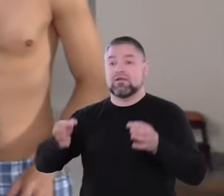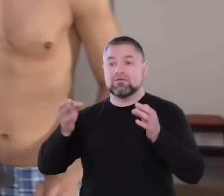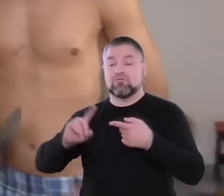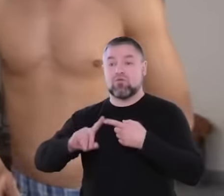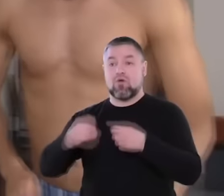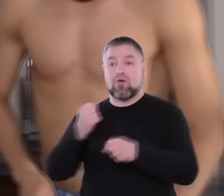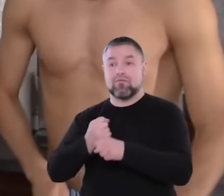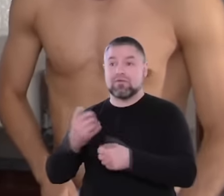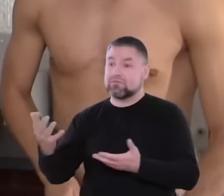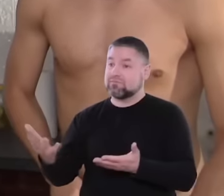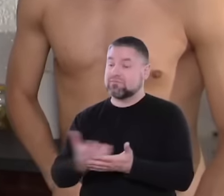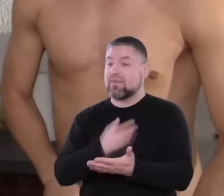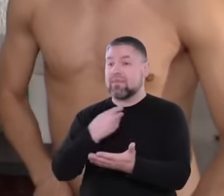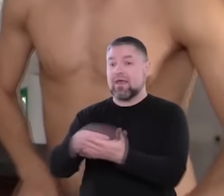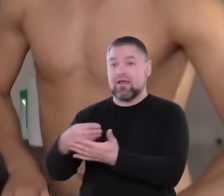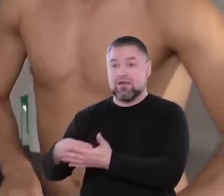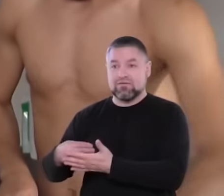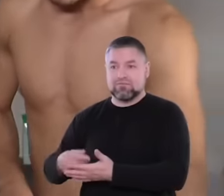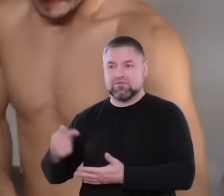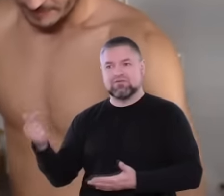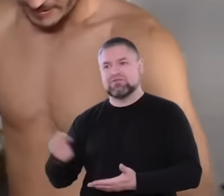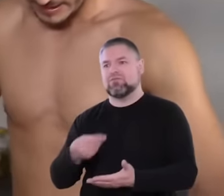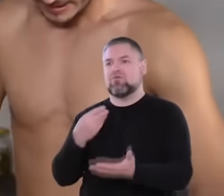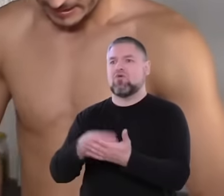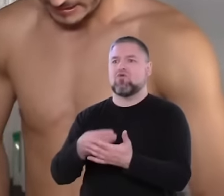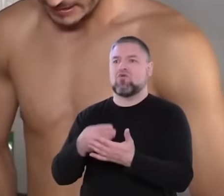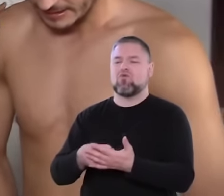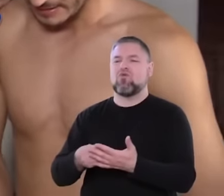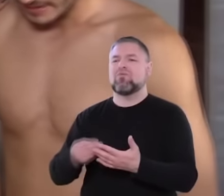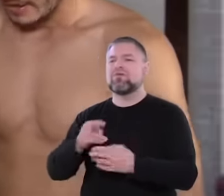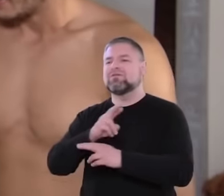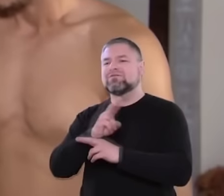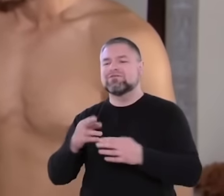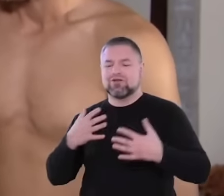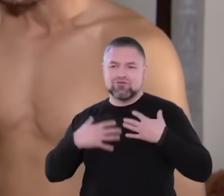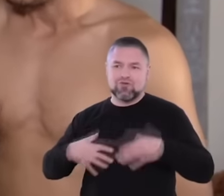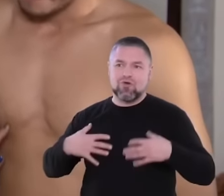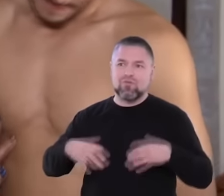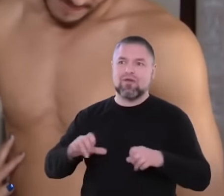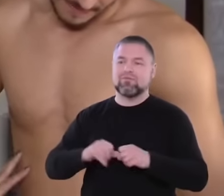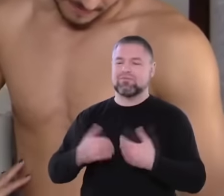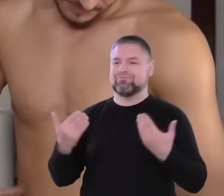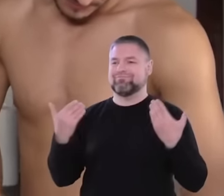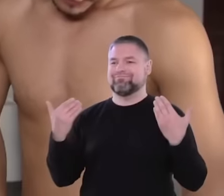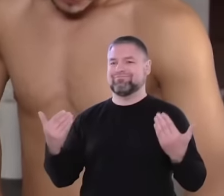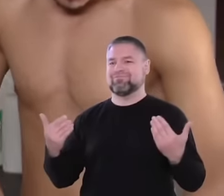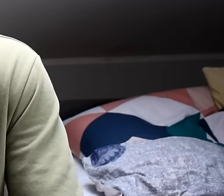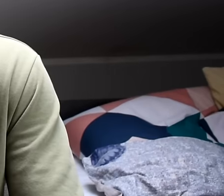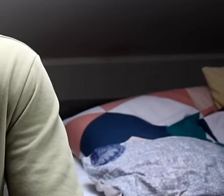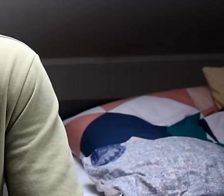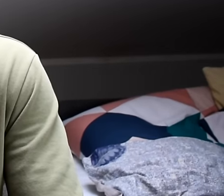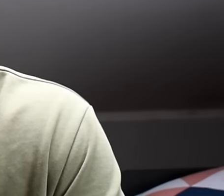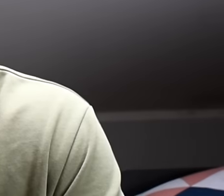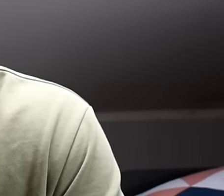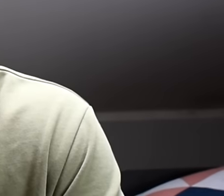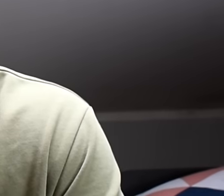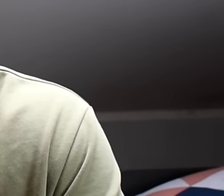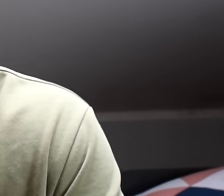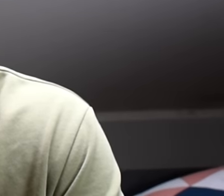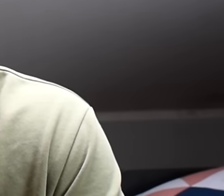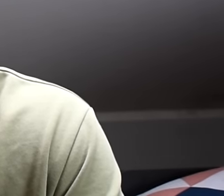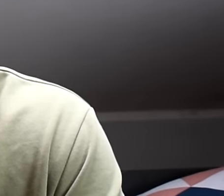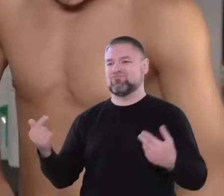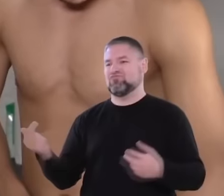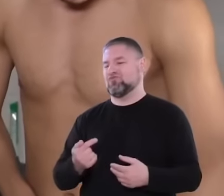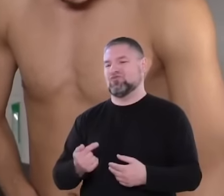po pracy zabieram cię na zakupy. Trzeba ci kupić kilka drobiazgów, bez których elegancki mężczyzna nie może się obyć. Sponsoring.